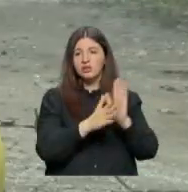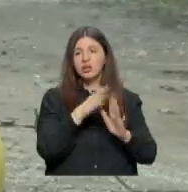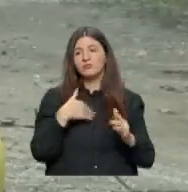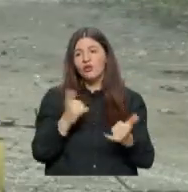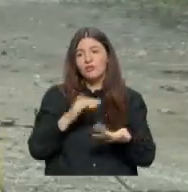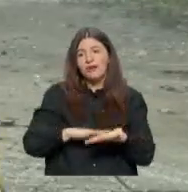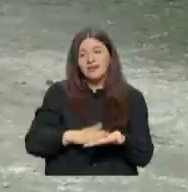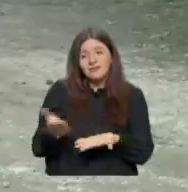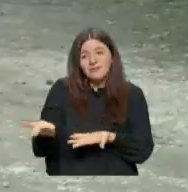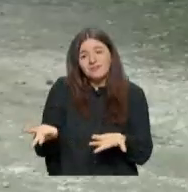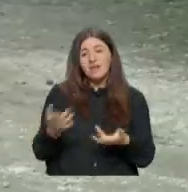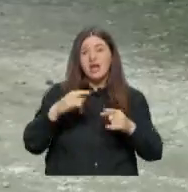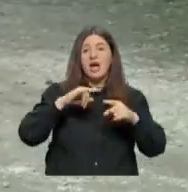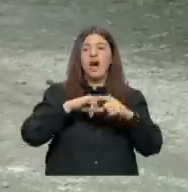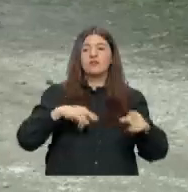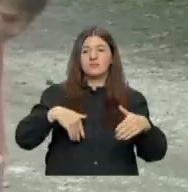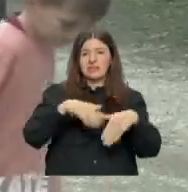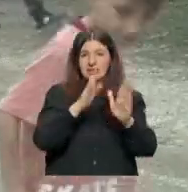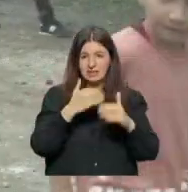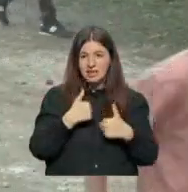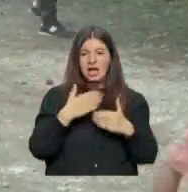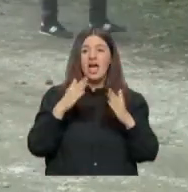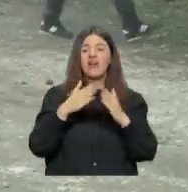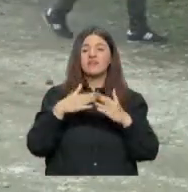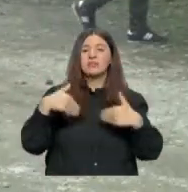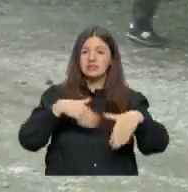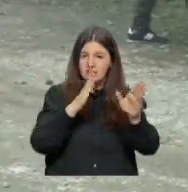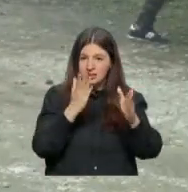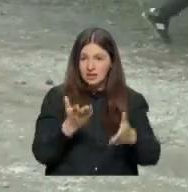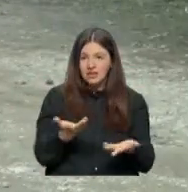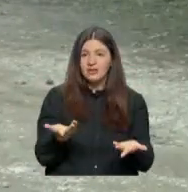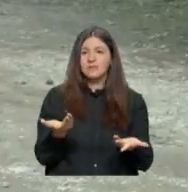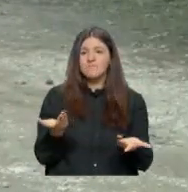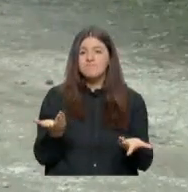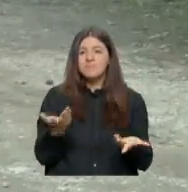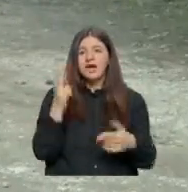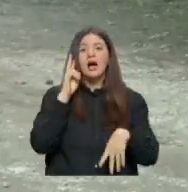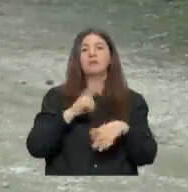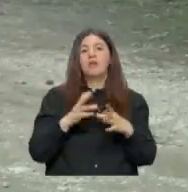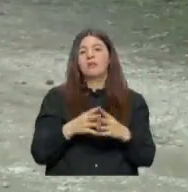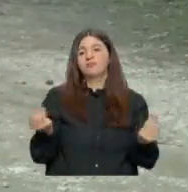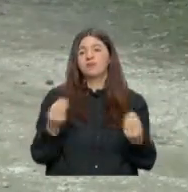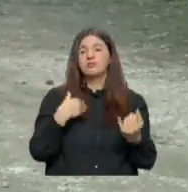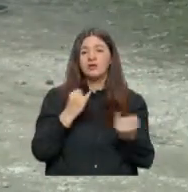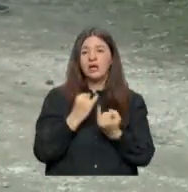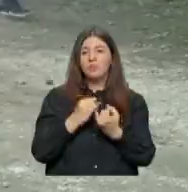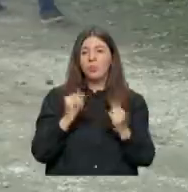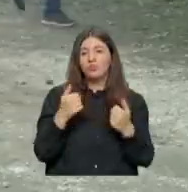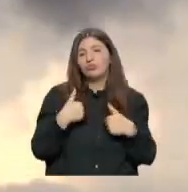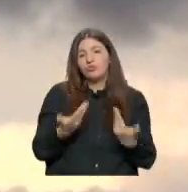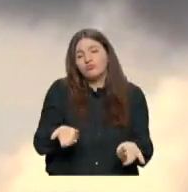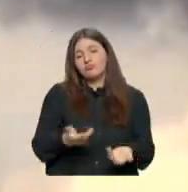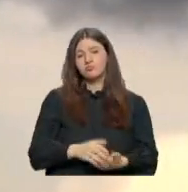Oynuyorum arkadaşlarımla. Havuzumuz gitti, evimiz gitti, anılarımız gitti. Kardeşlerimle